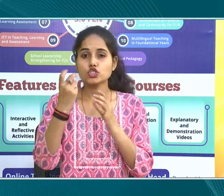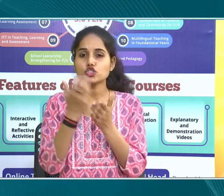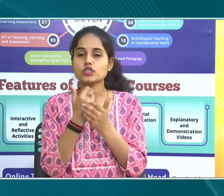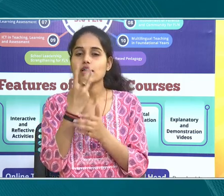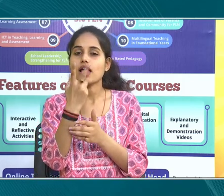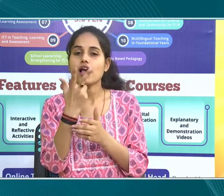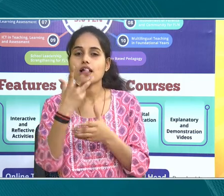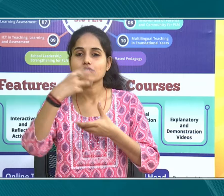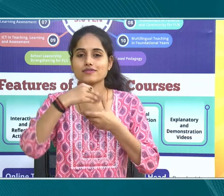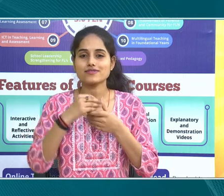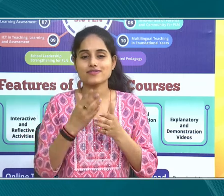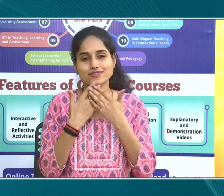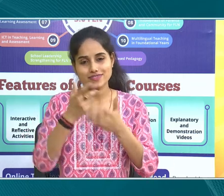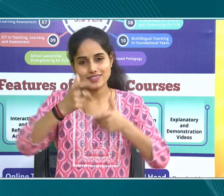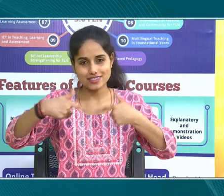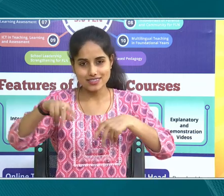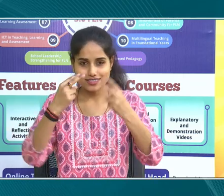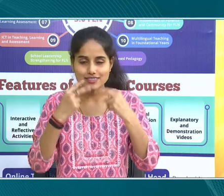उसके लिए बहुत-बहुत शुक्रिया